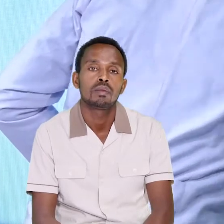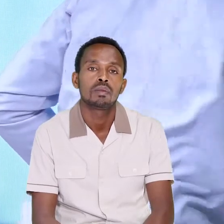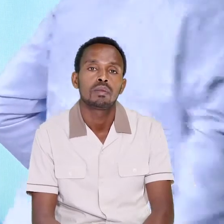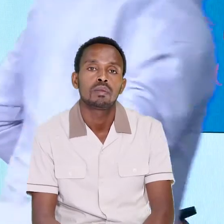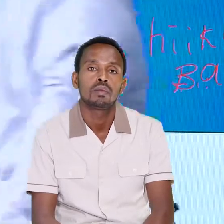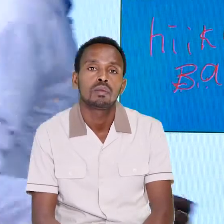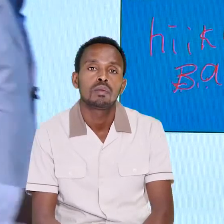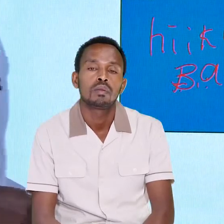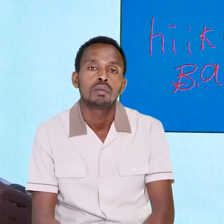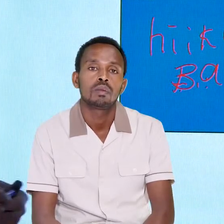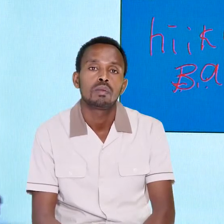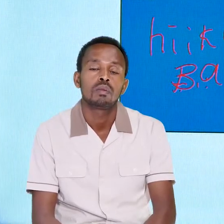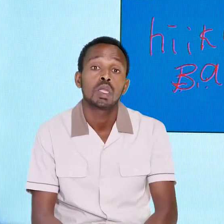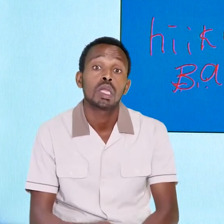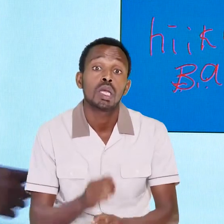kaachuu